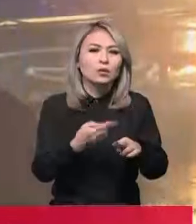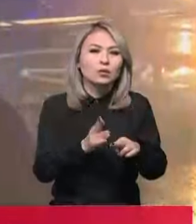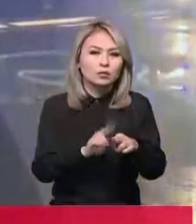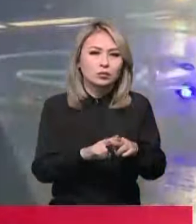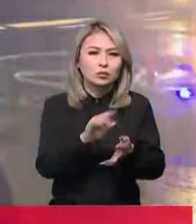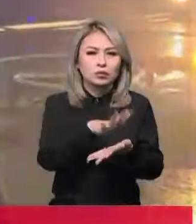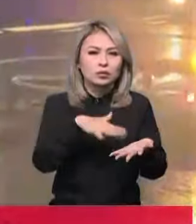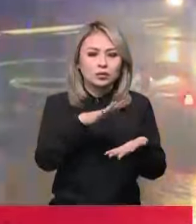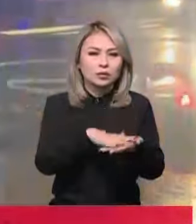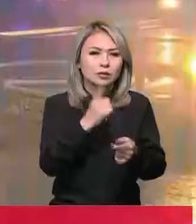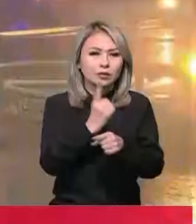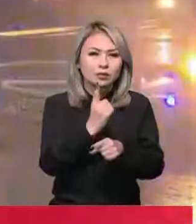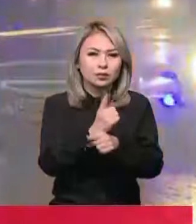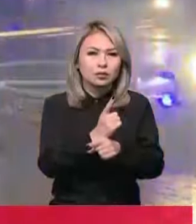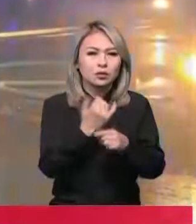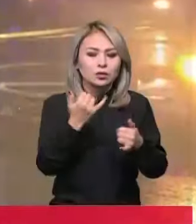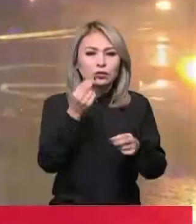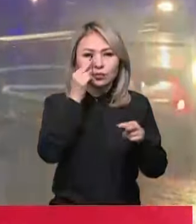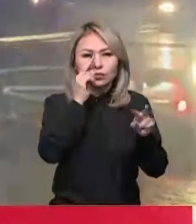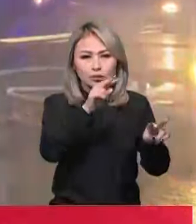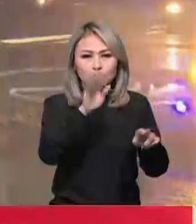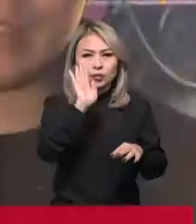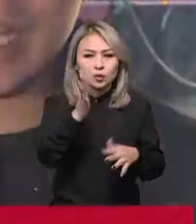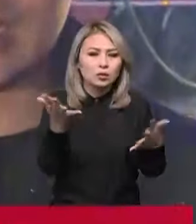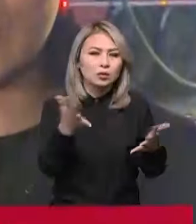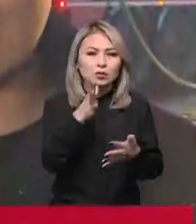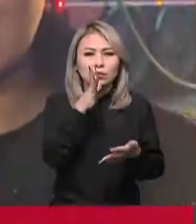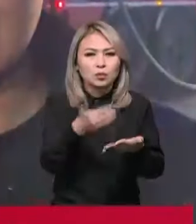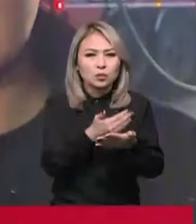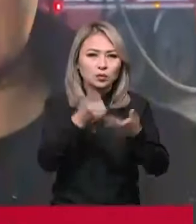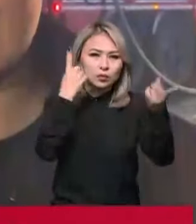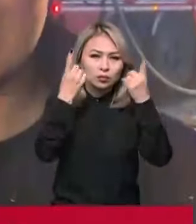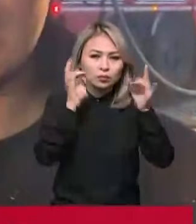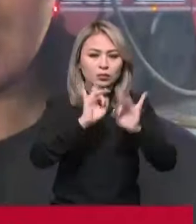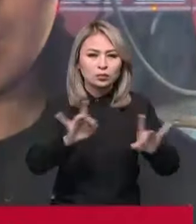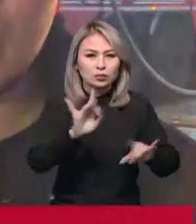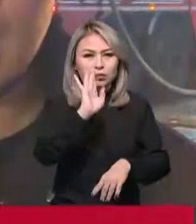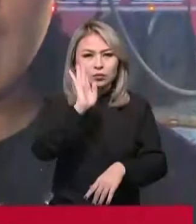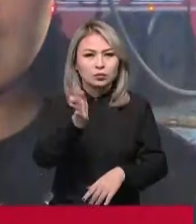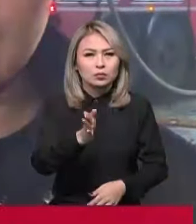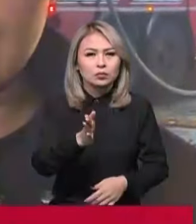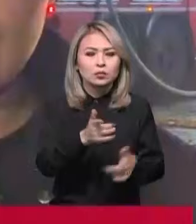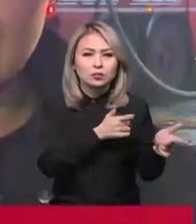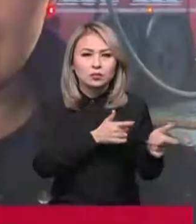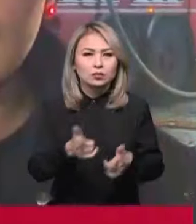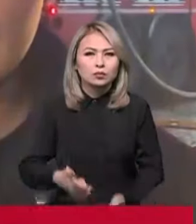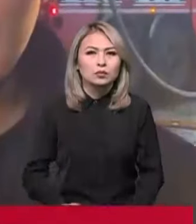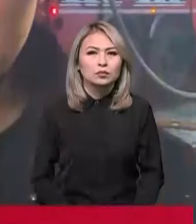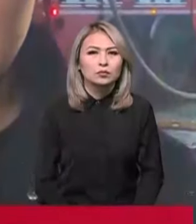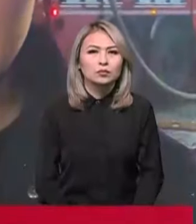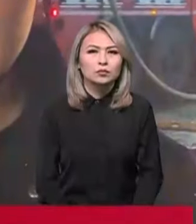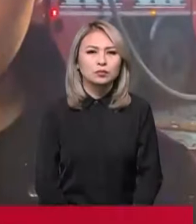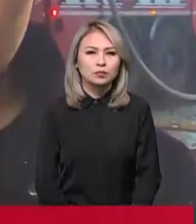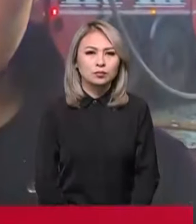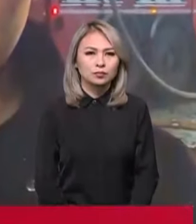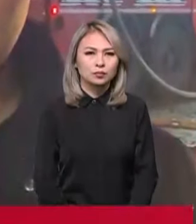карай өткүзбөйдү. Биз бул жагдайды алды бакылауда сактайбыз. Кандай да бир жаңылык болсо, силерге кабарлауга азырбыз. Жанар,